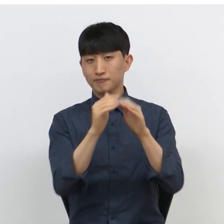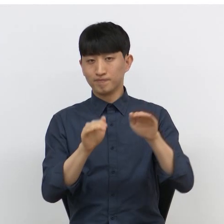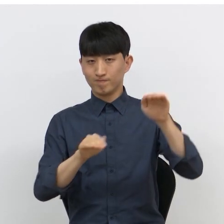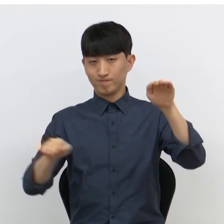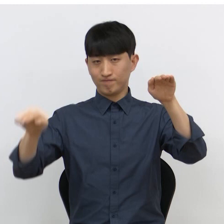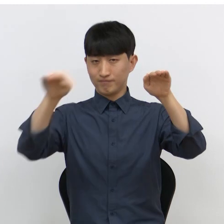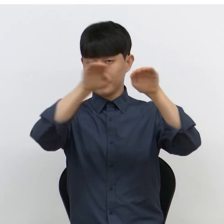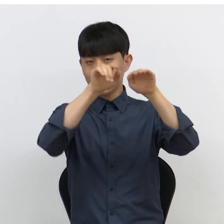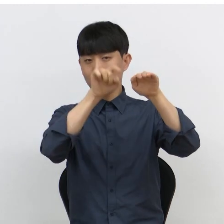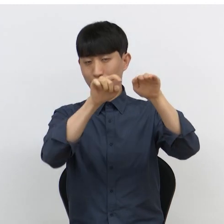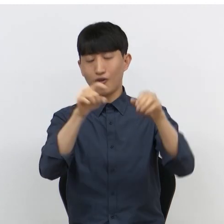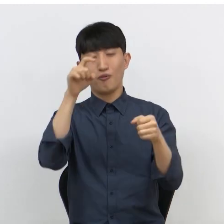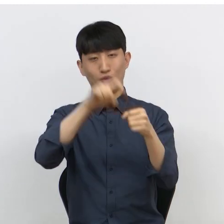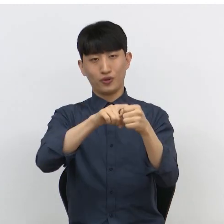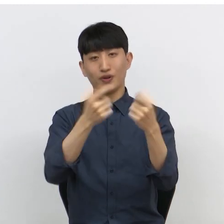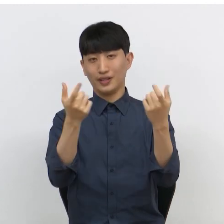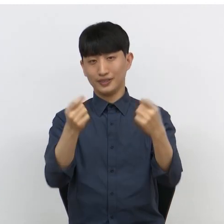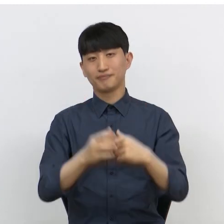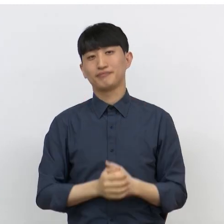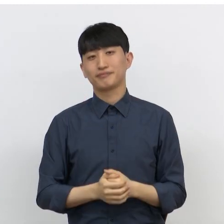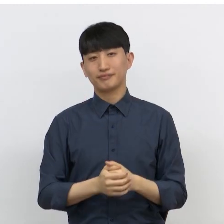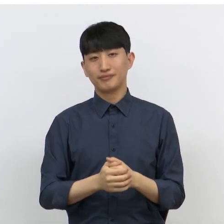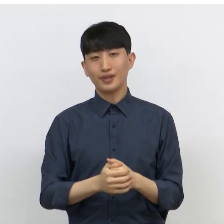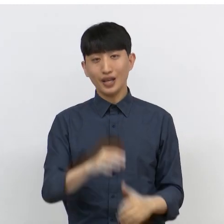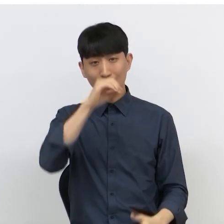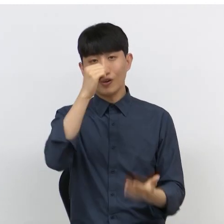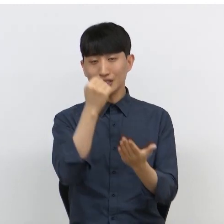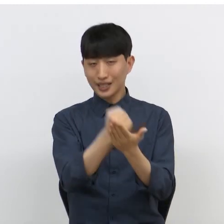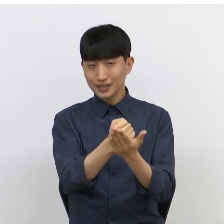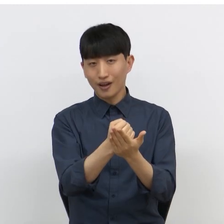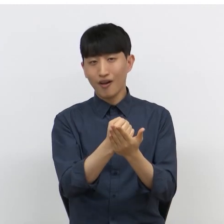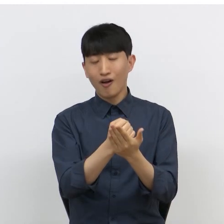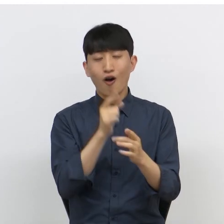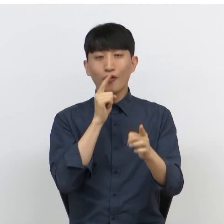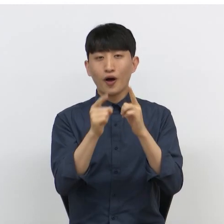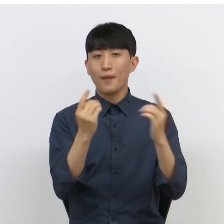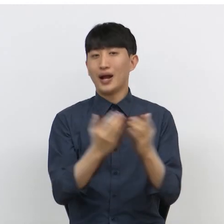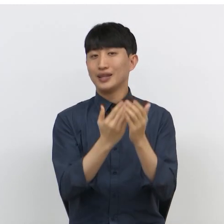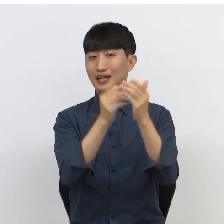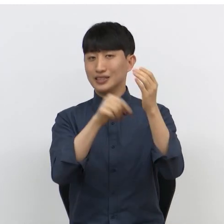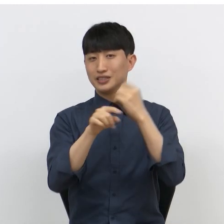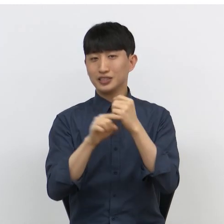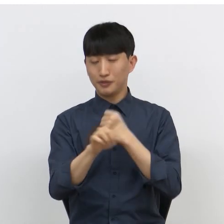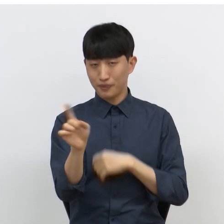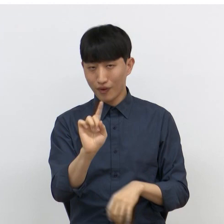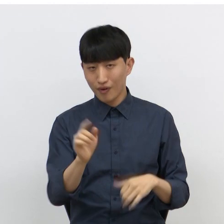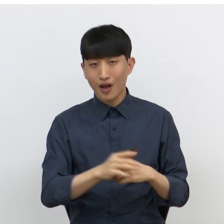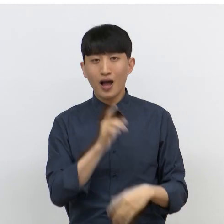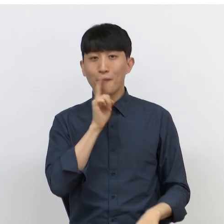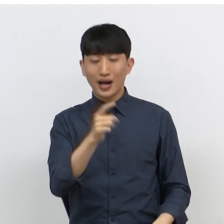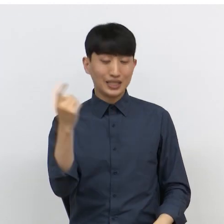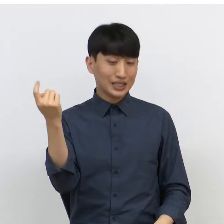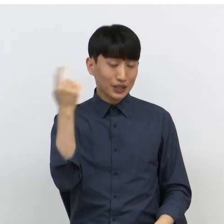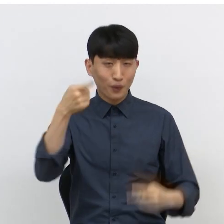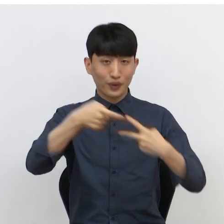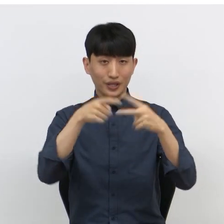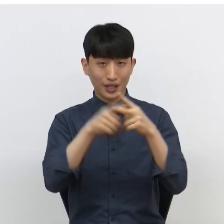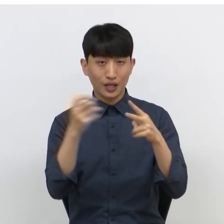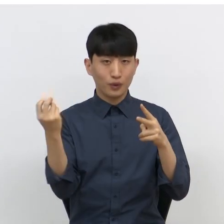목표입니다. 여기서 정상적인 언어 발달이라고 하는 것은 말소리를 듣고 이해하는 것 플러스